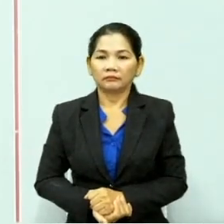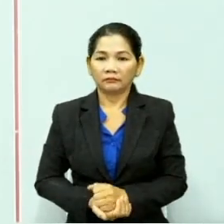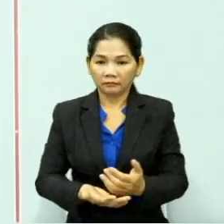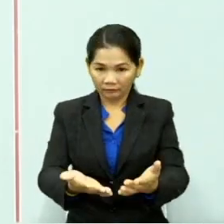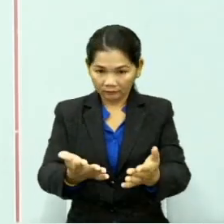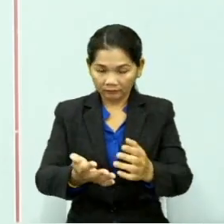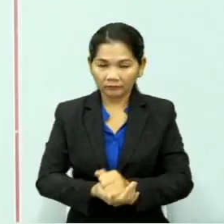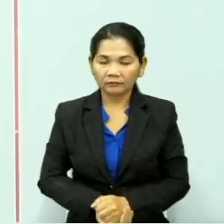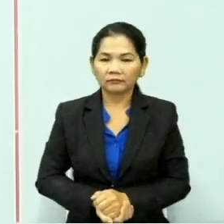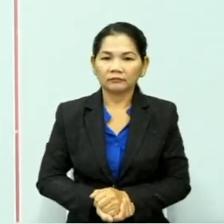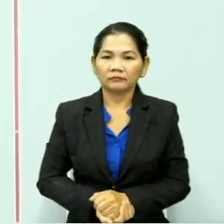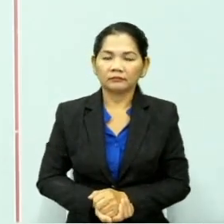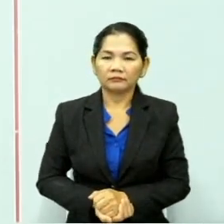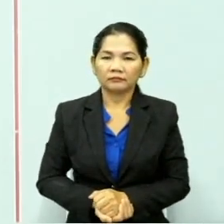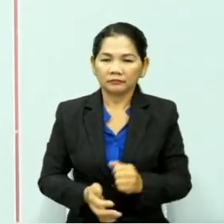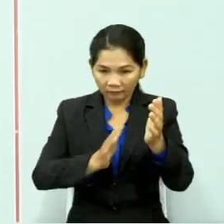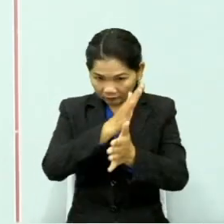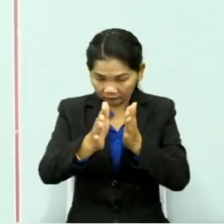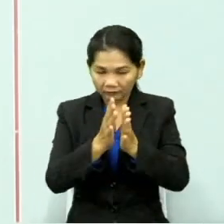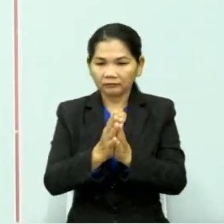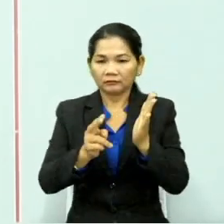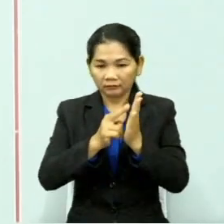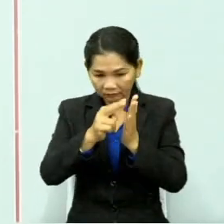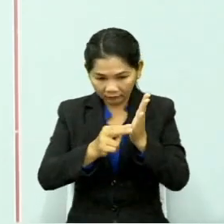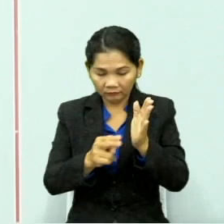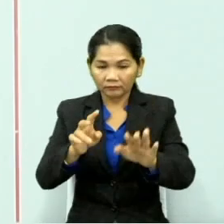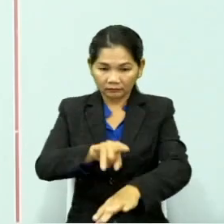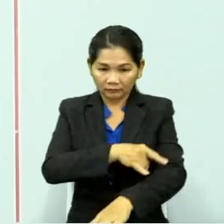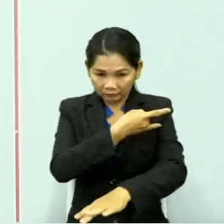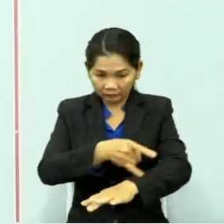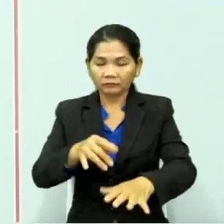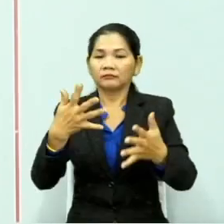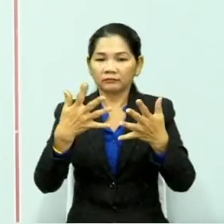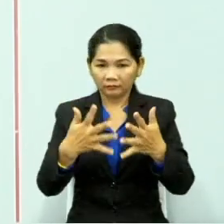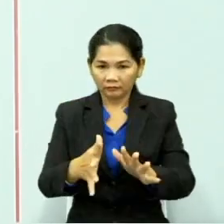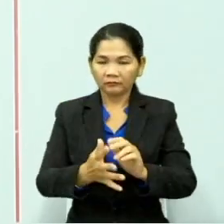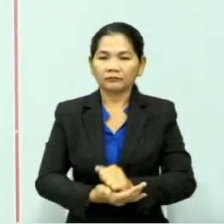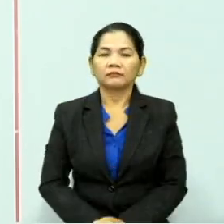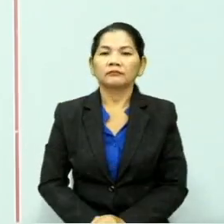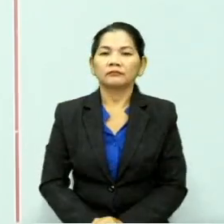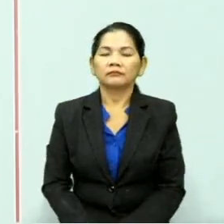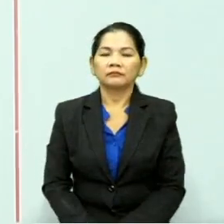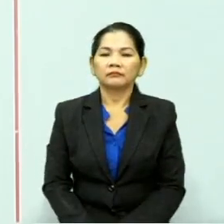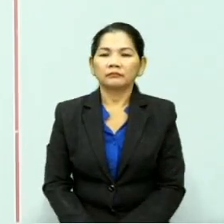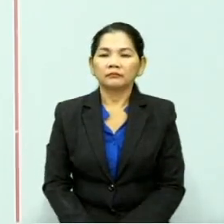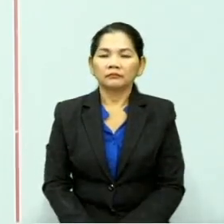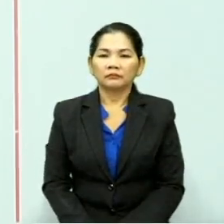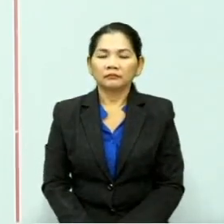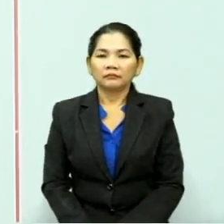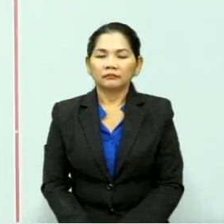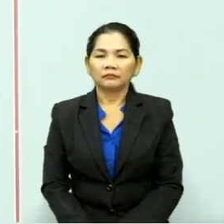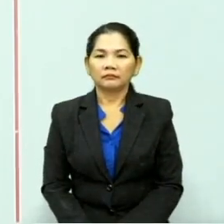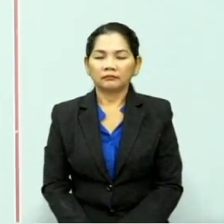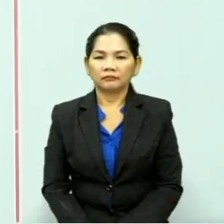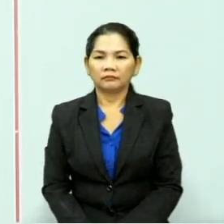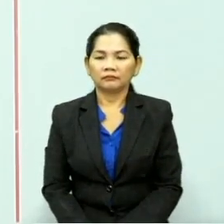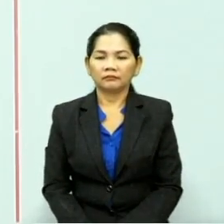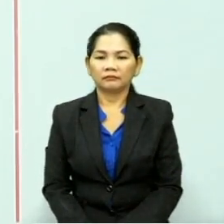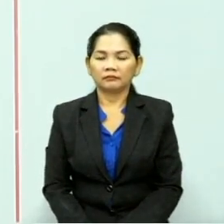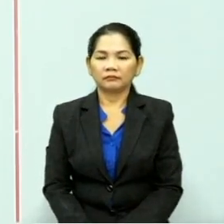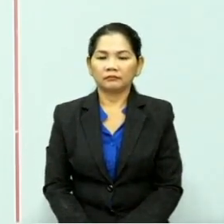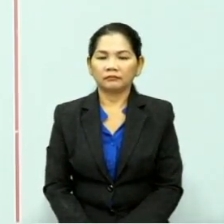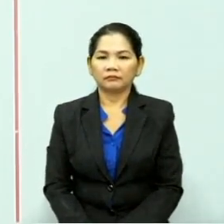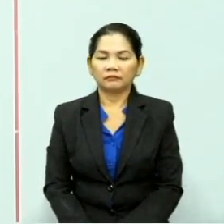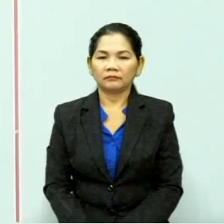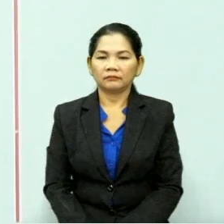Chàng chẳng con tặng ác này là cựu bàn án ạ tập bọt chà mê sâu rồi bà dưỡng ôi con sẽ đạp rồi hai là con ná. Chàng chẳng con chăm tam đàn bằng tờ tiết